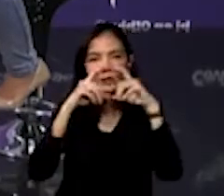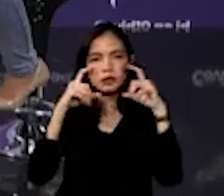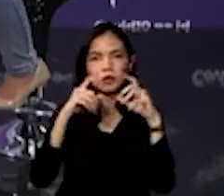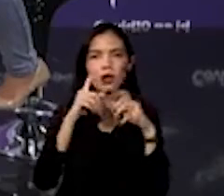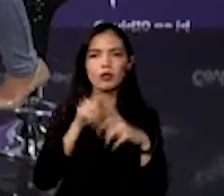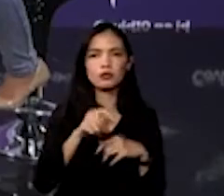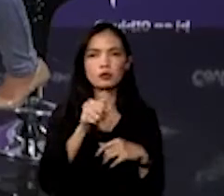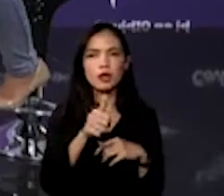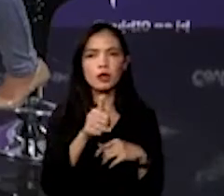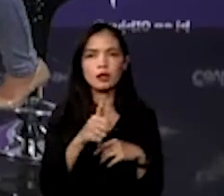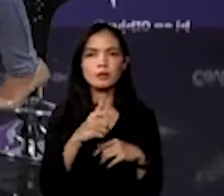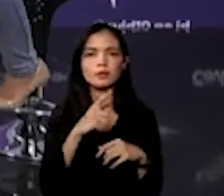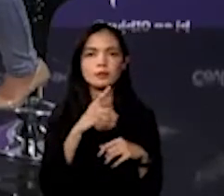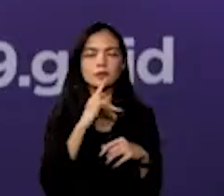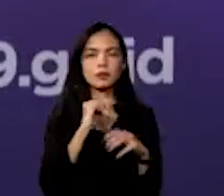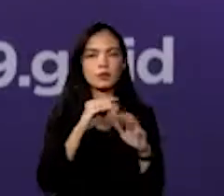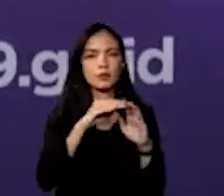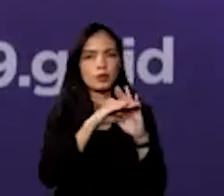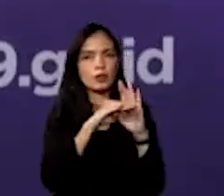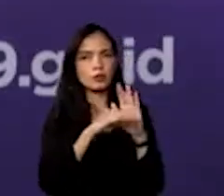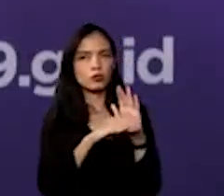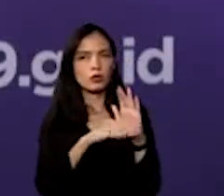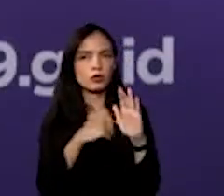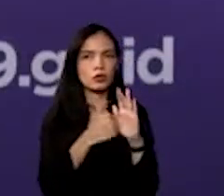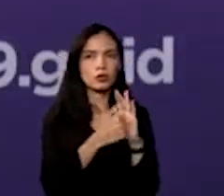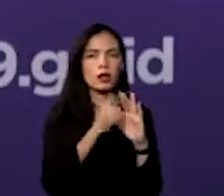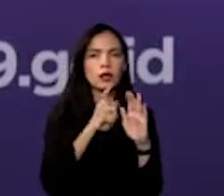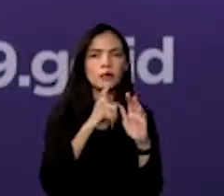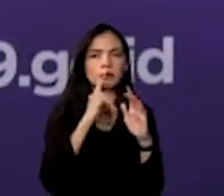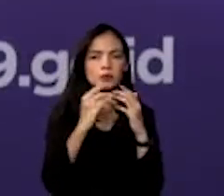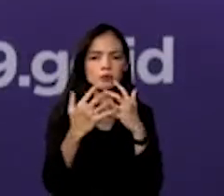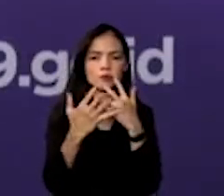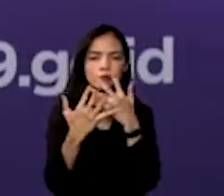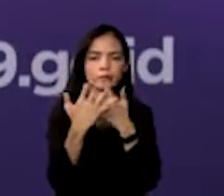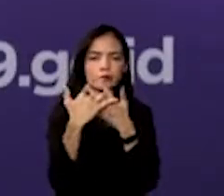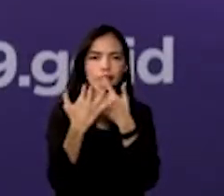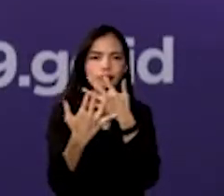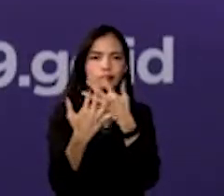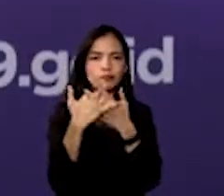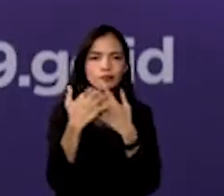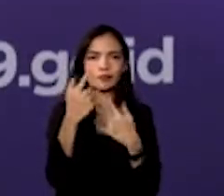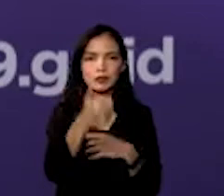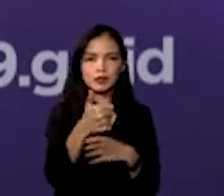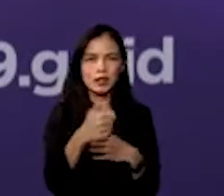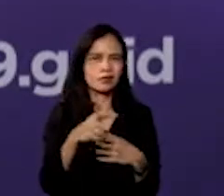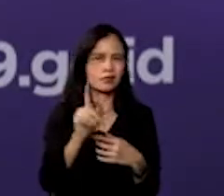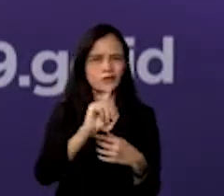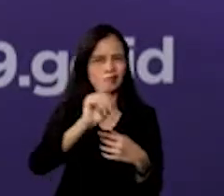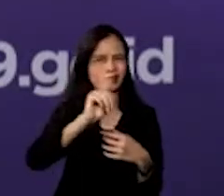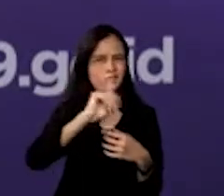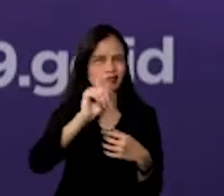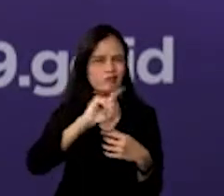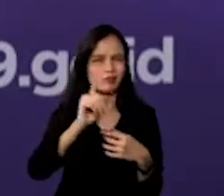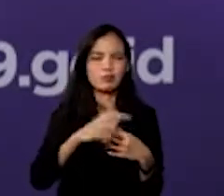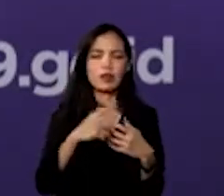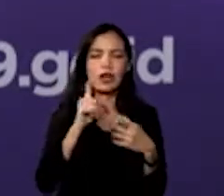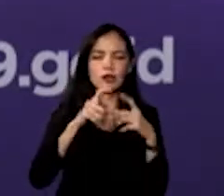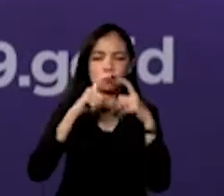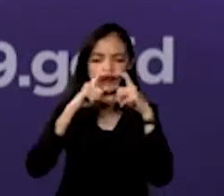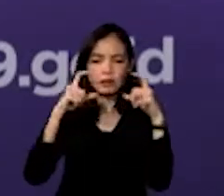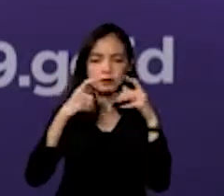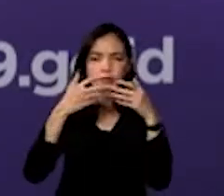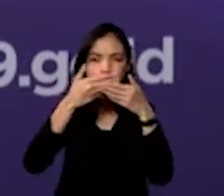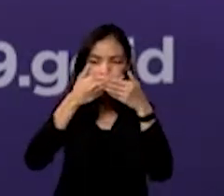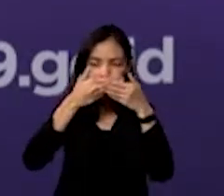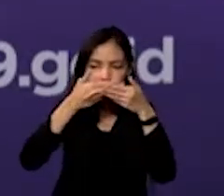baik ya masker sesuai dengan ketentuan ada masker yang tembus enggak bisa ya masker yang mesti yang